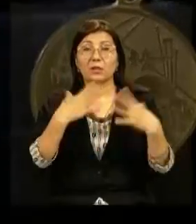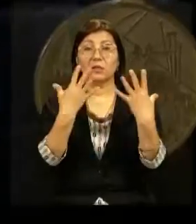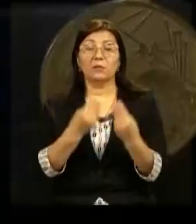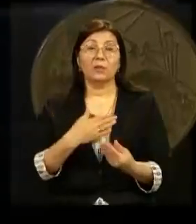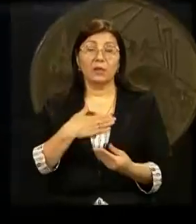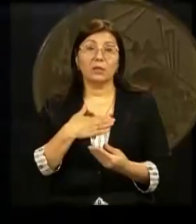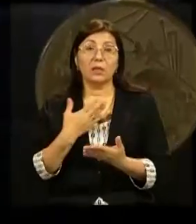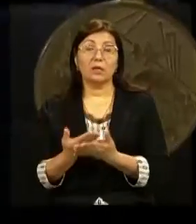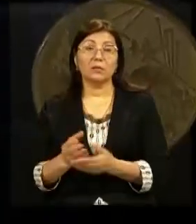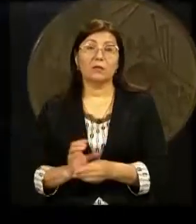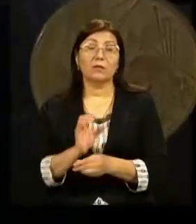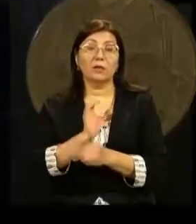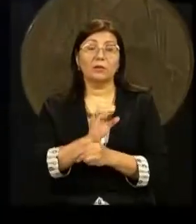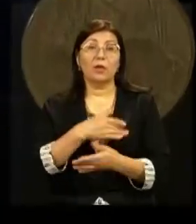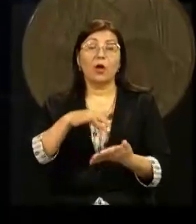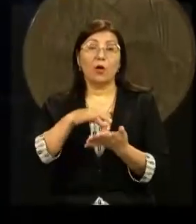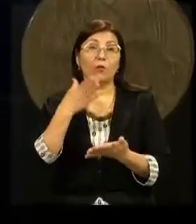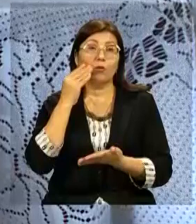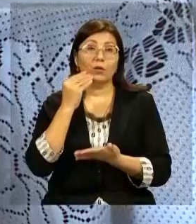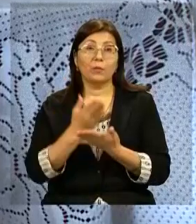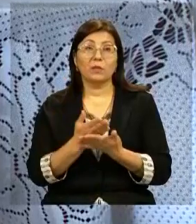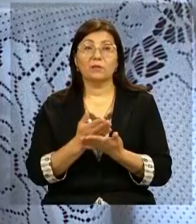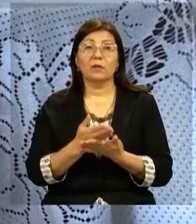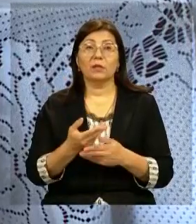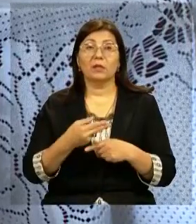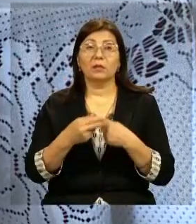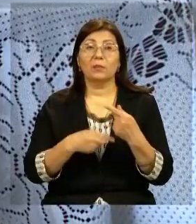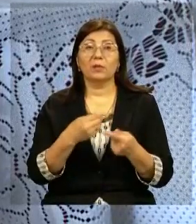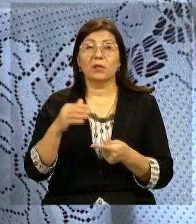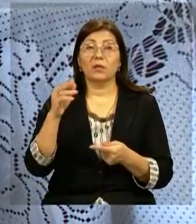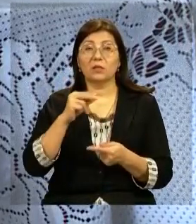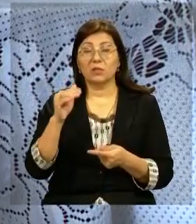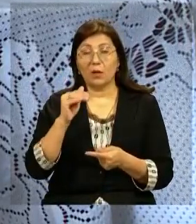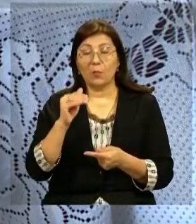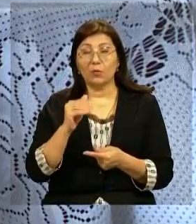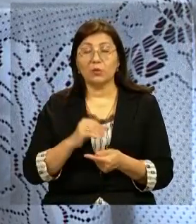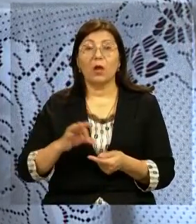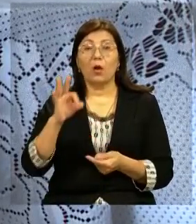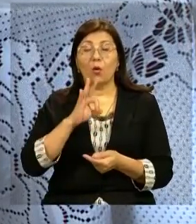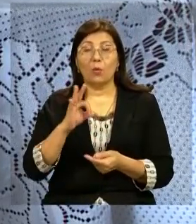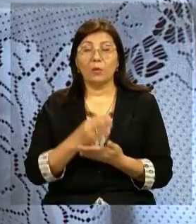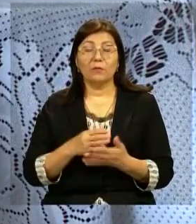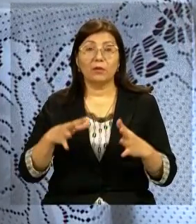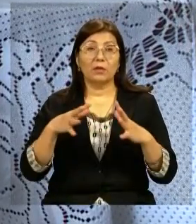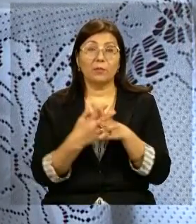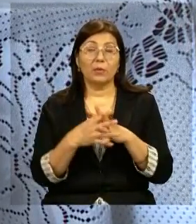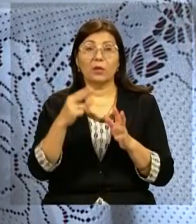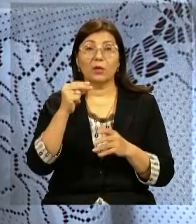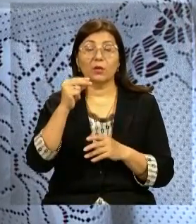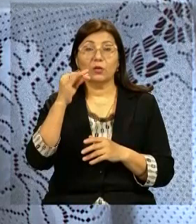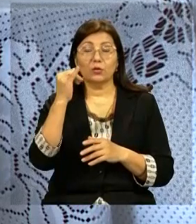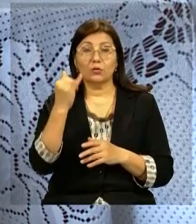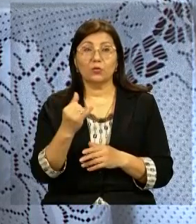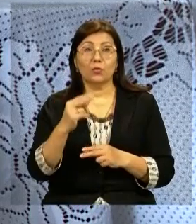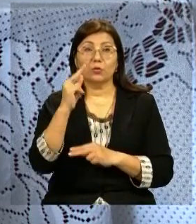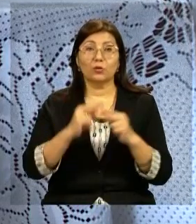Нас определили в город Алма-Ата. Потом в Джамбульской области в колхозе ЧУ